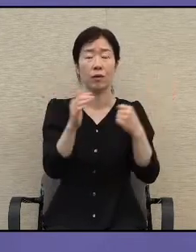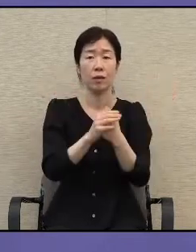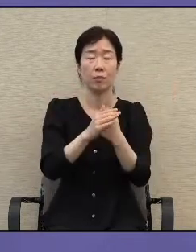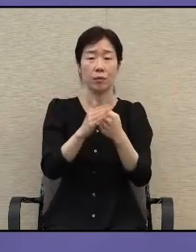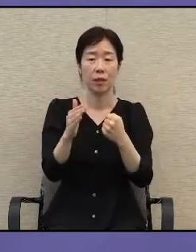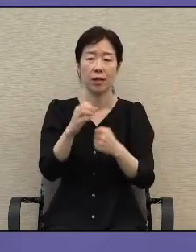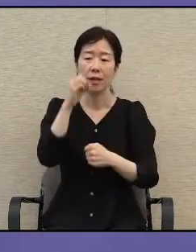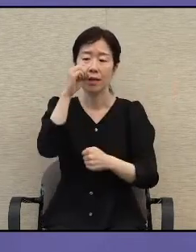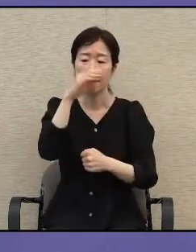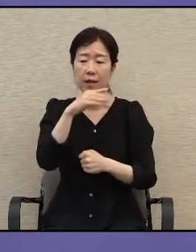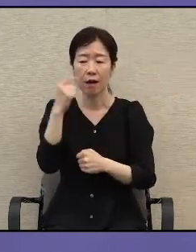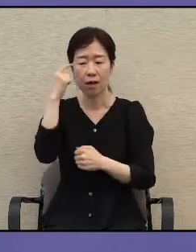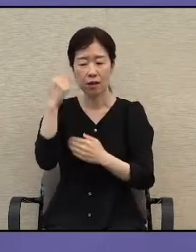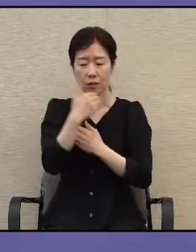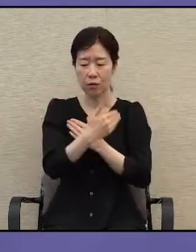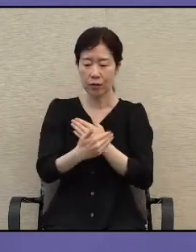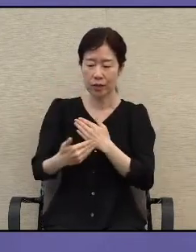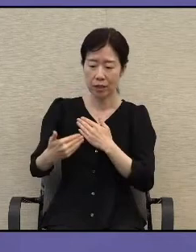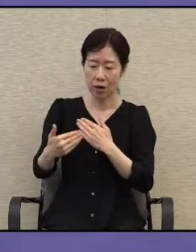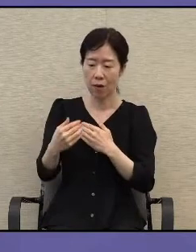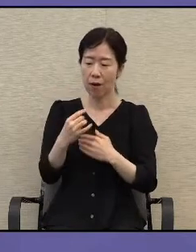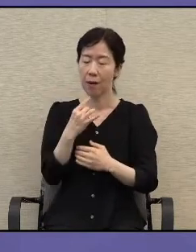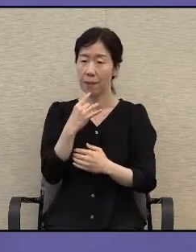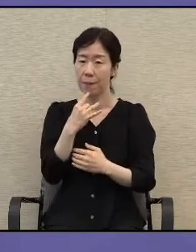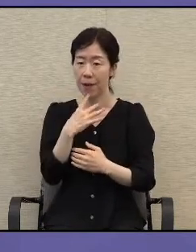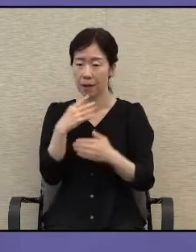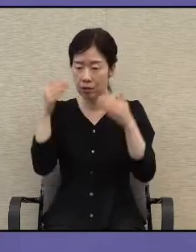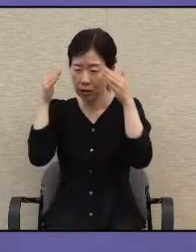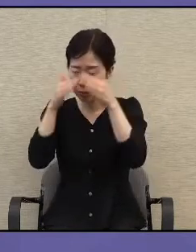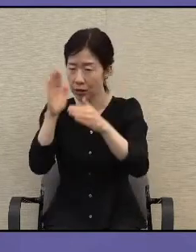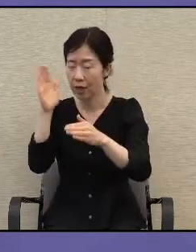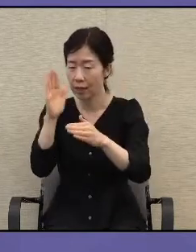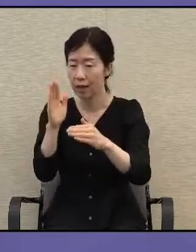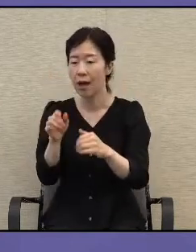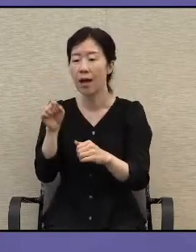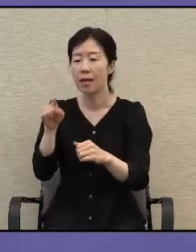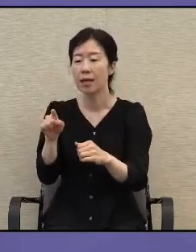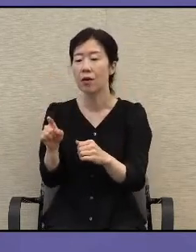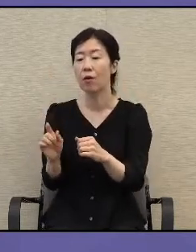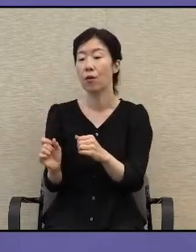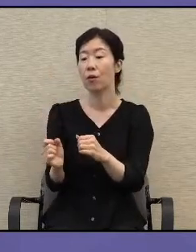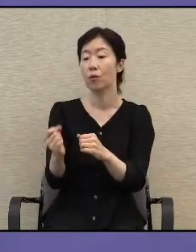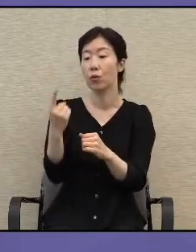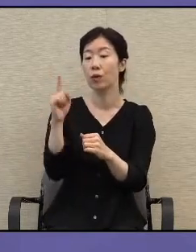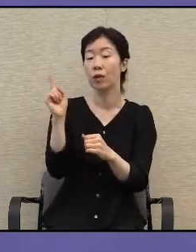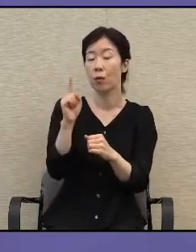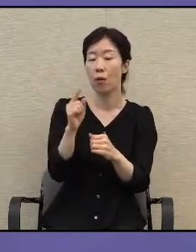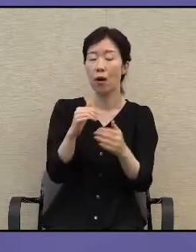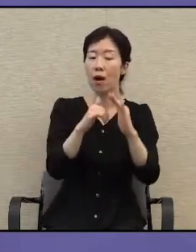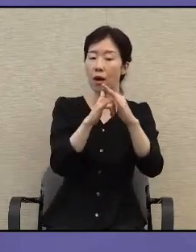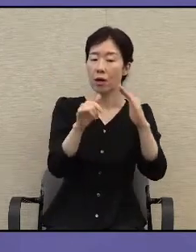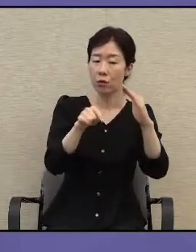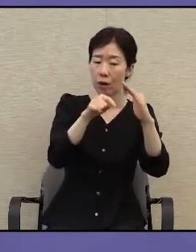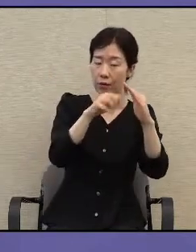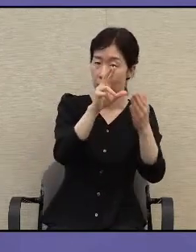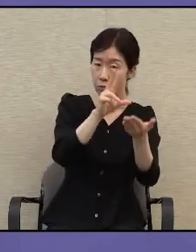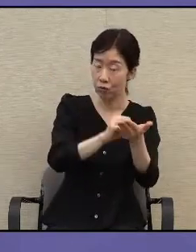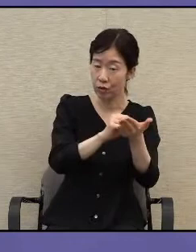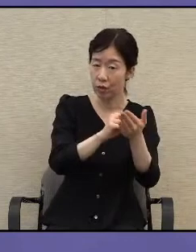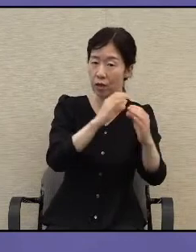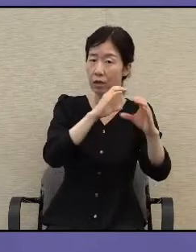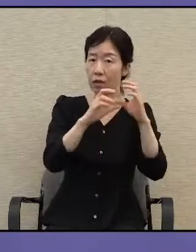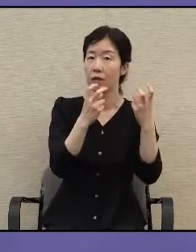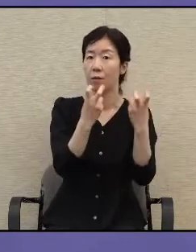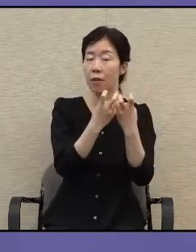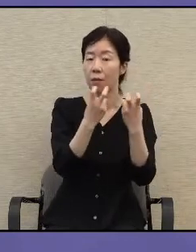정신건강 자체만이 아니라 정신건강에 영향을 미치는 이런 가족 내 갈등을 해결하는 방법이나 가족 내 의사소통 방법이나